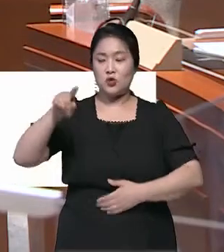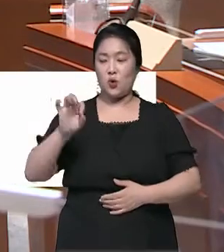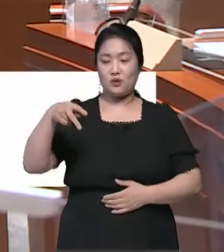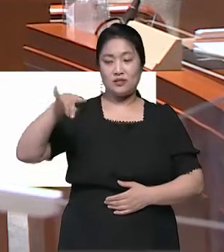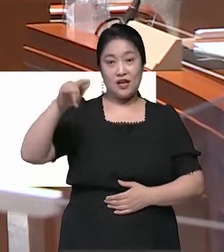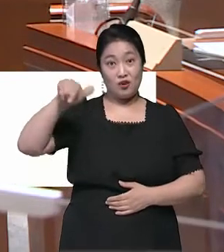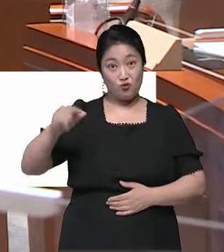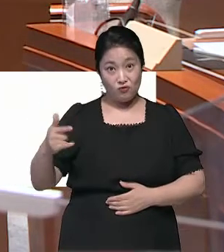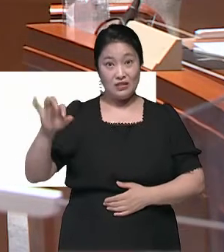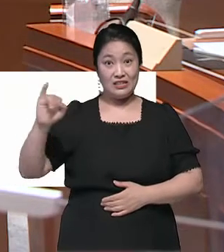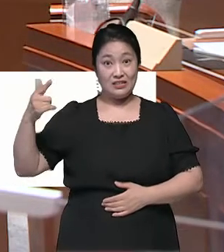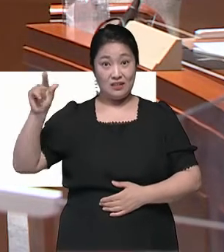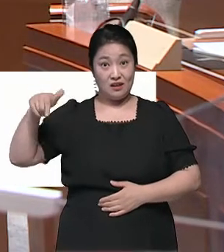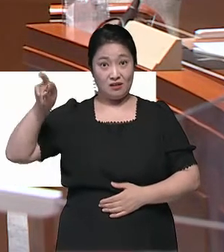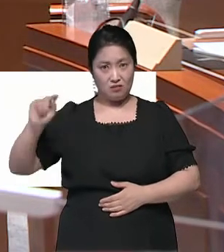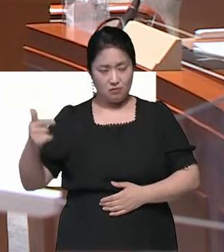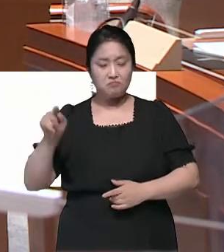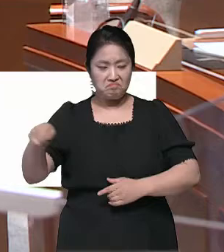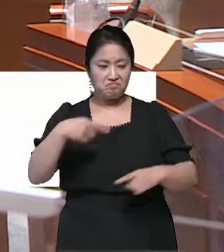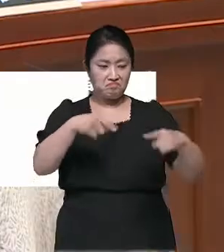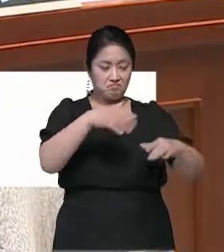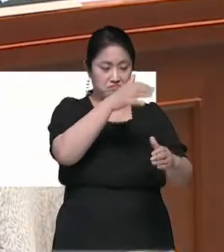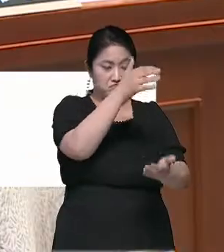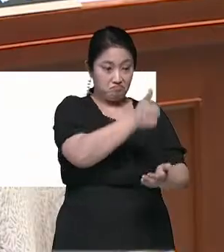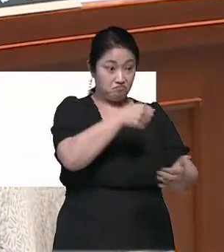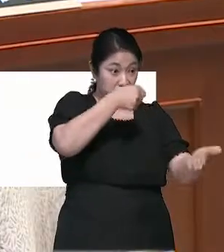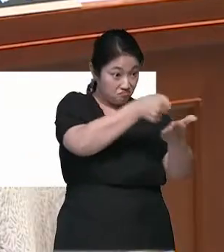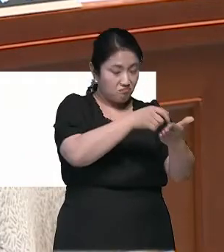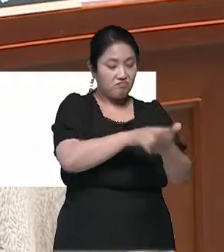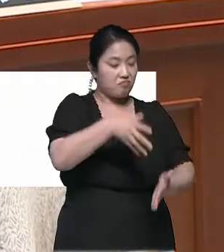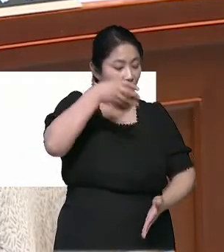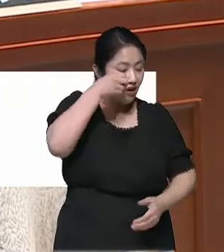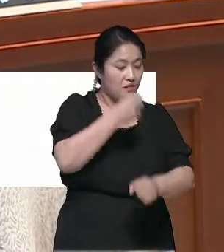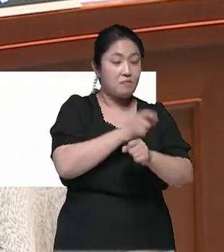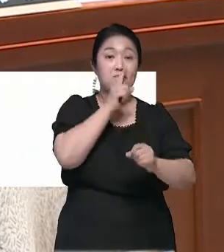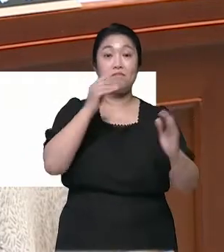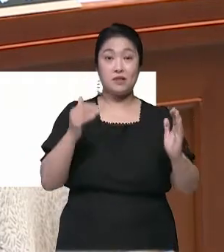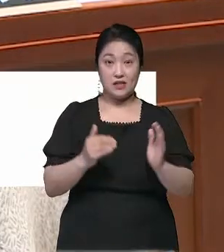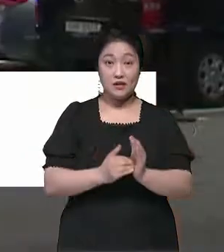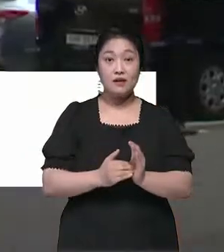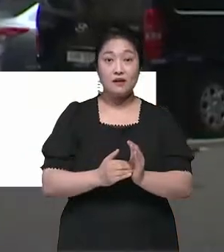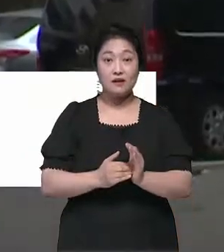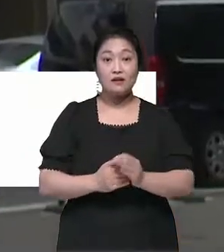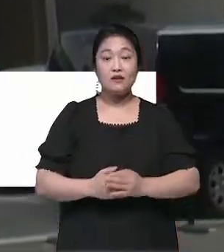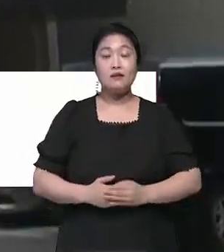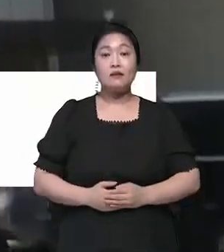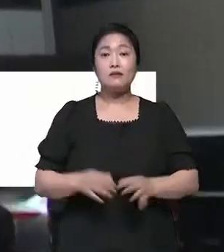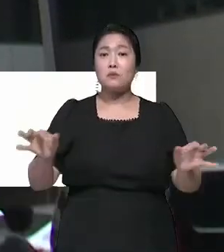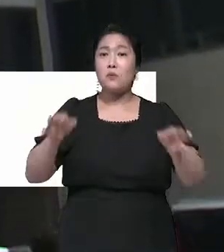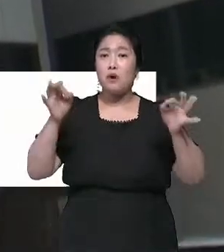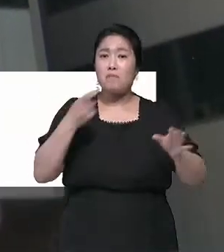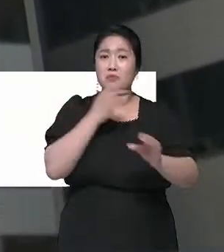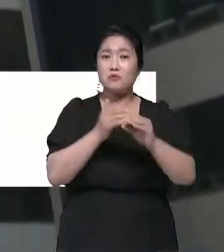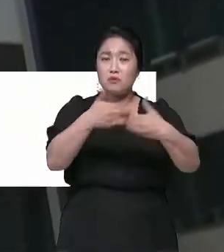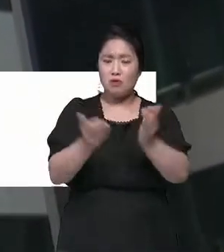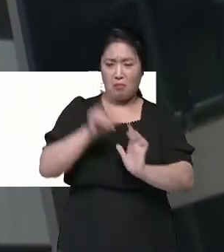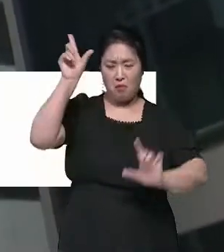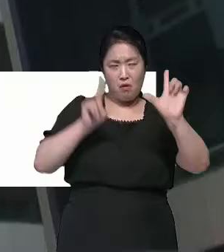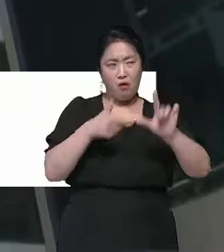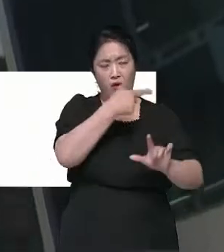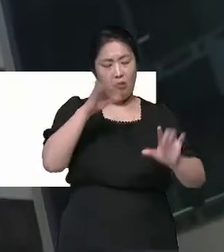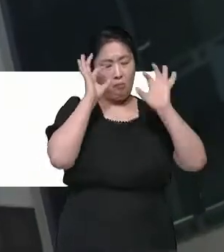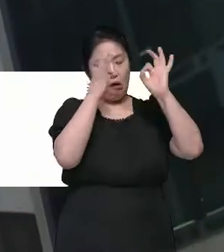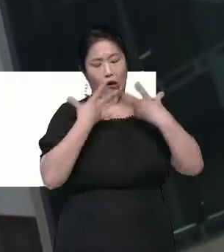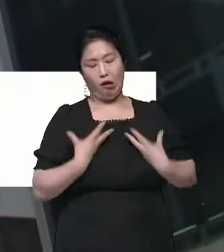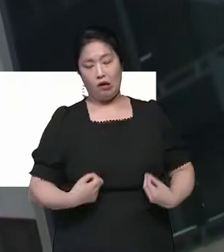이낙연 전 총리 측도 일단 지도부 결정을 수용한다는 뜻을 밝혔습니다. 그동안 민주당의 모습에